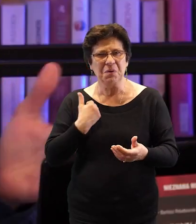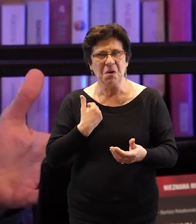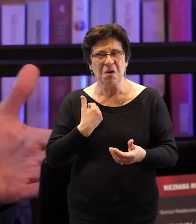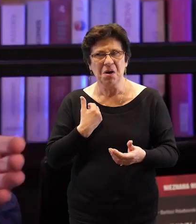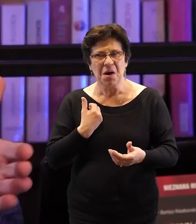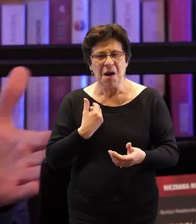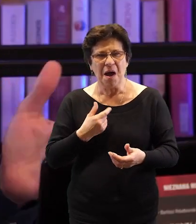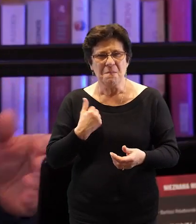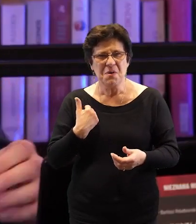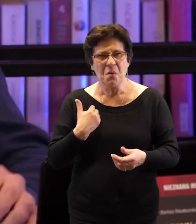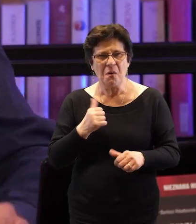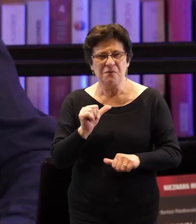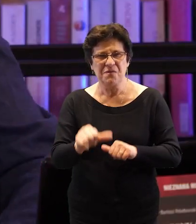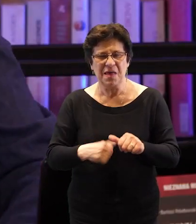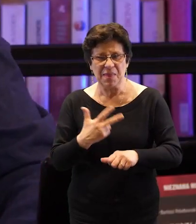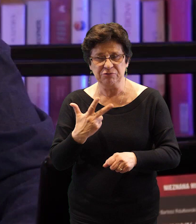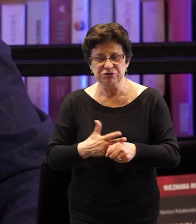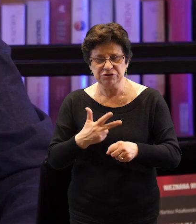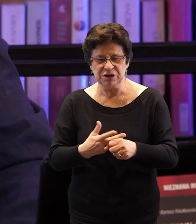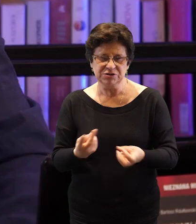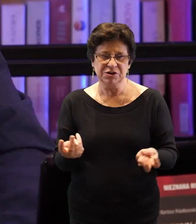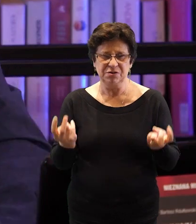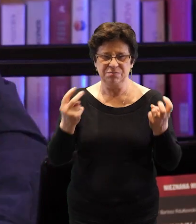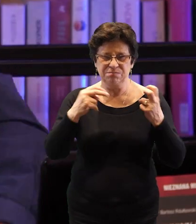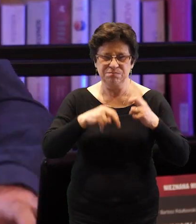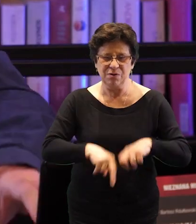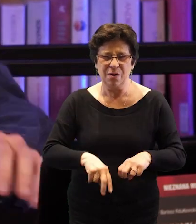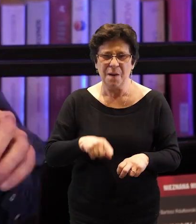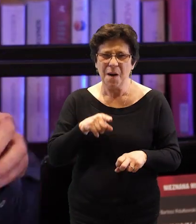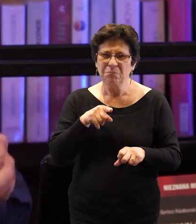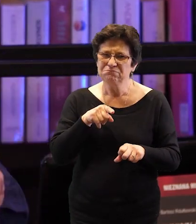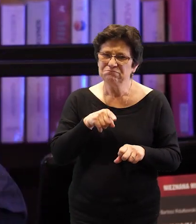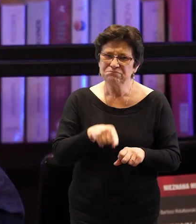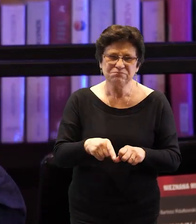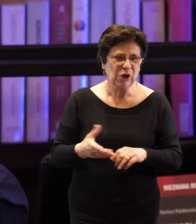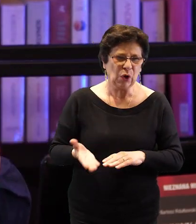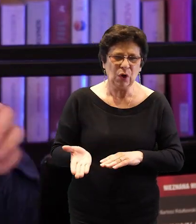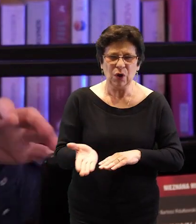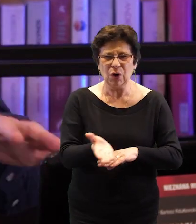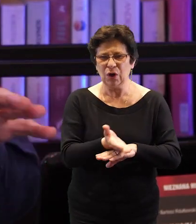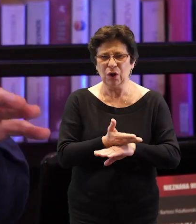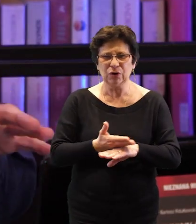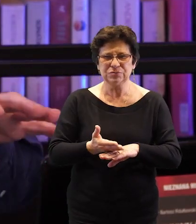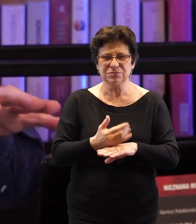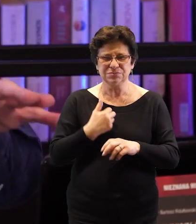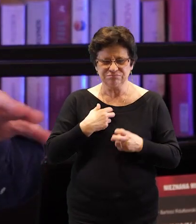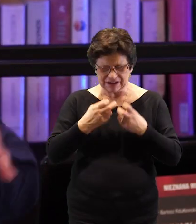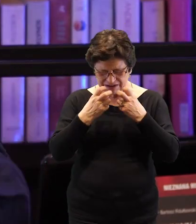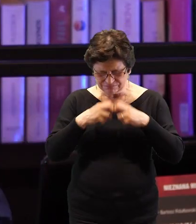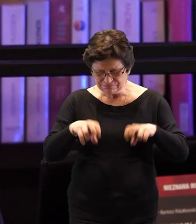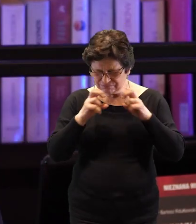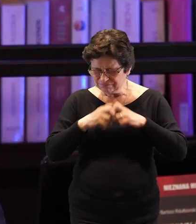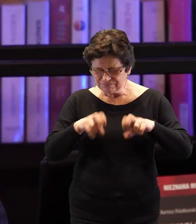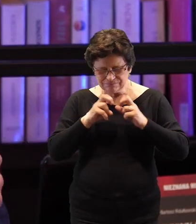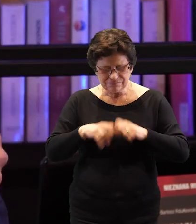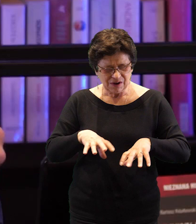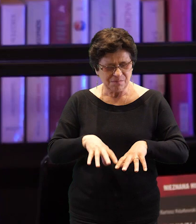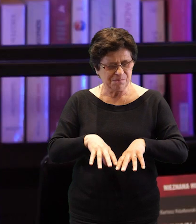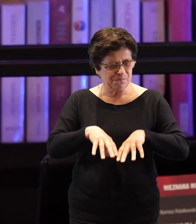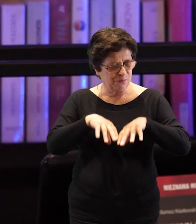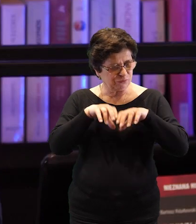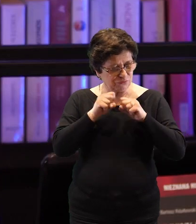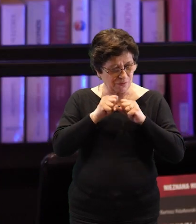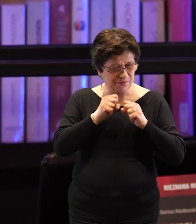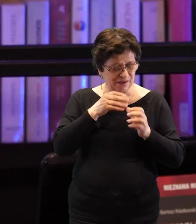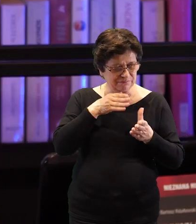twierdzenia, że w latach 30. takie konstrukcje powstały. Więc ten gdy analizowałem wczesny etap tej całej historii,